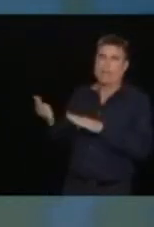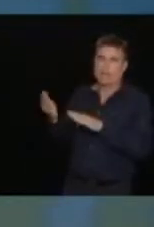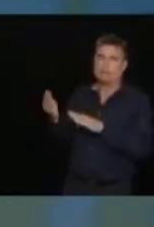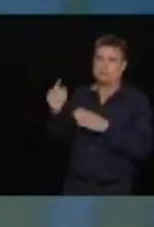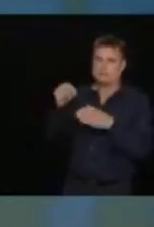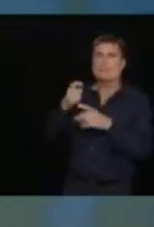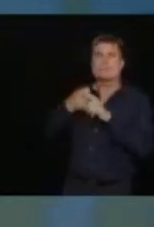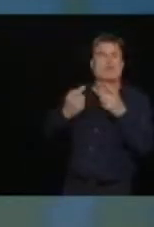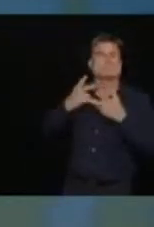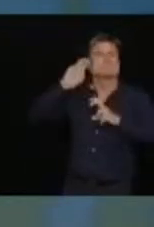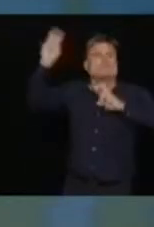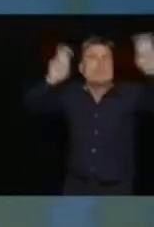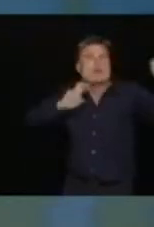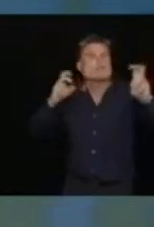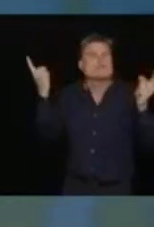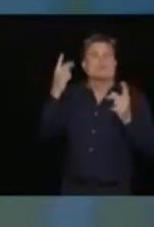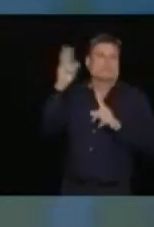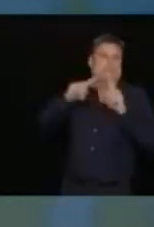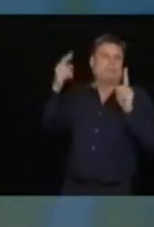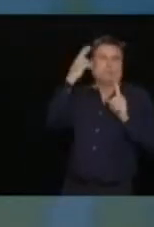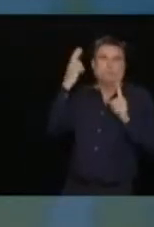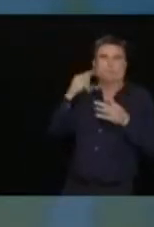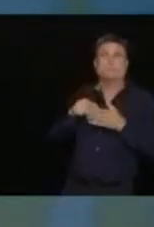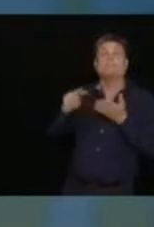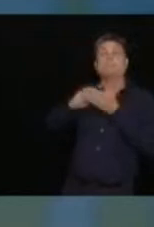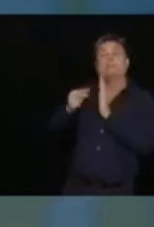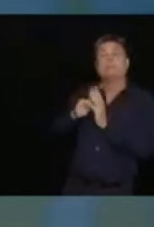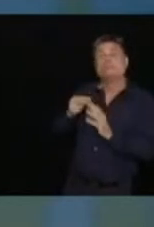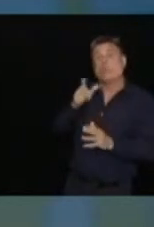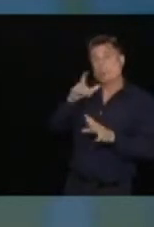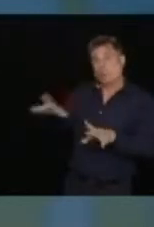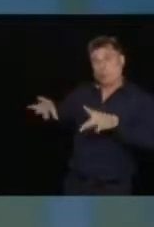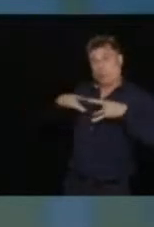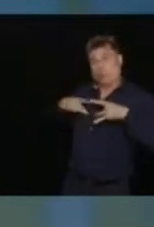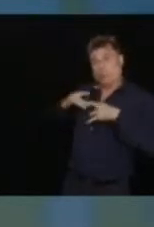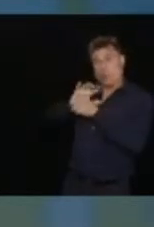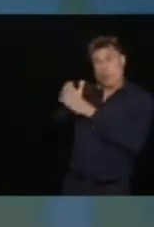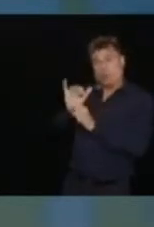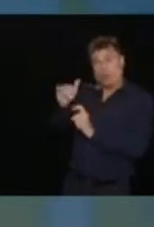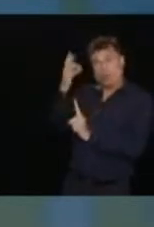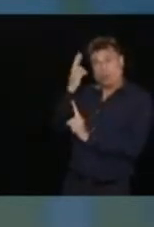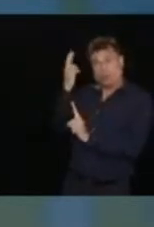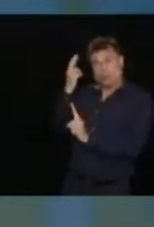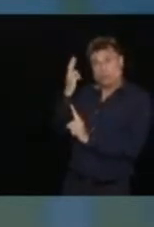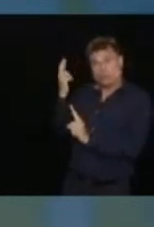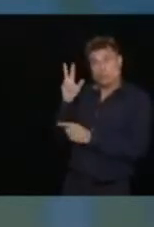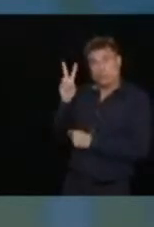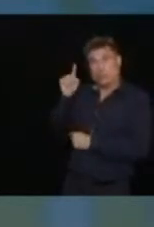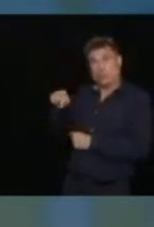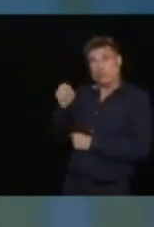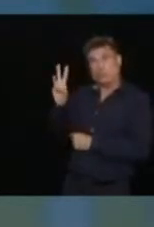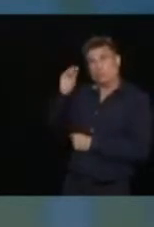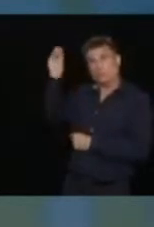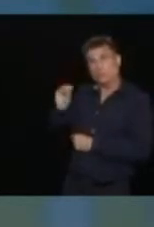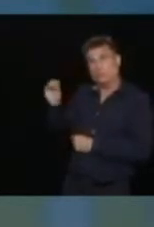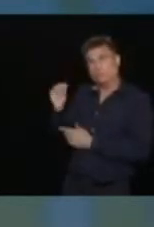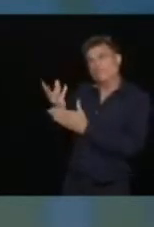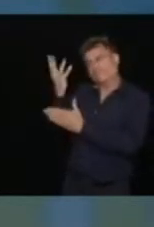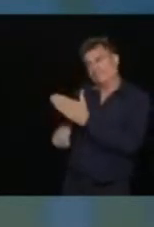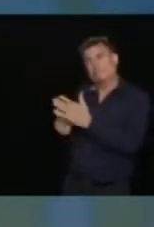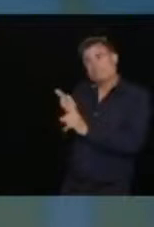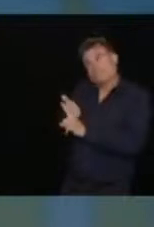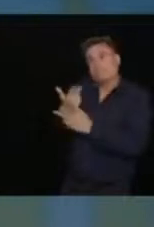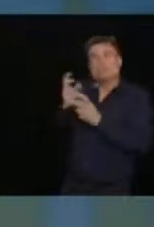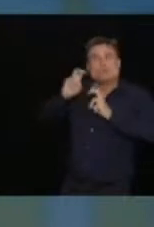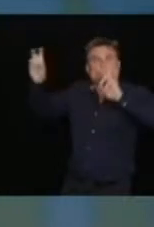发感染死亡率很高，12.9%。他说了，那么这个也是比流感高。那么，但是